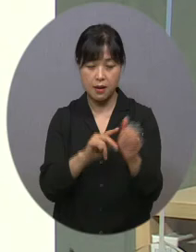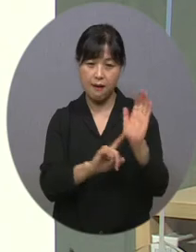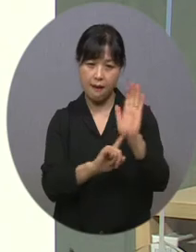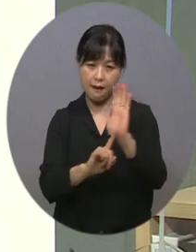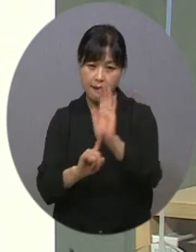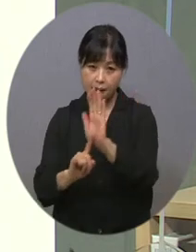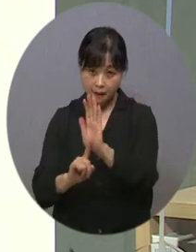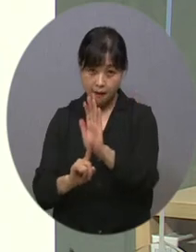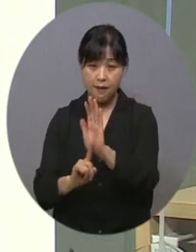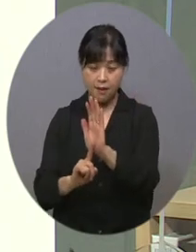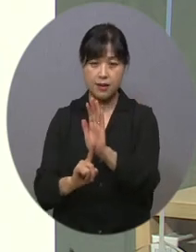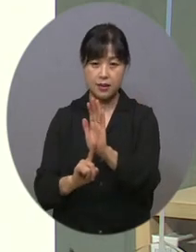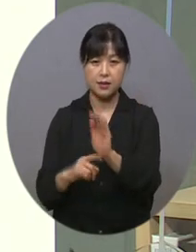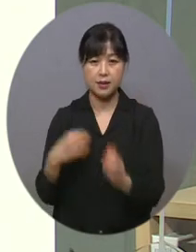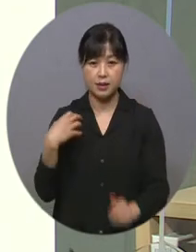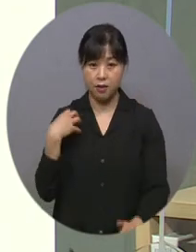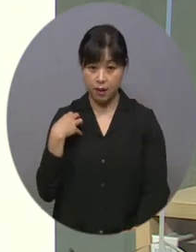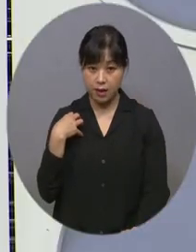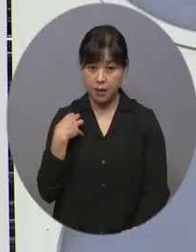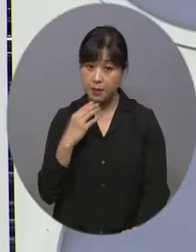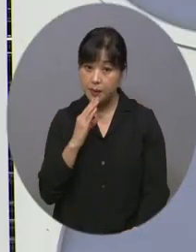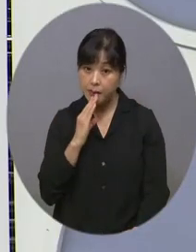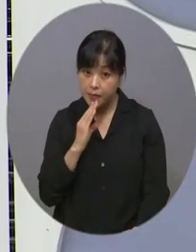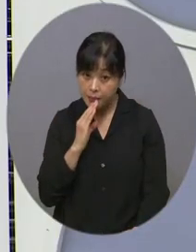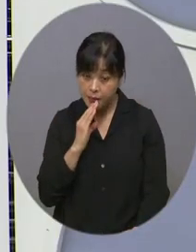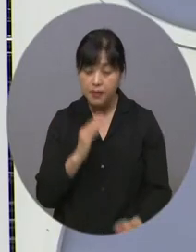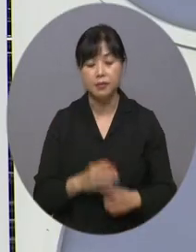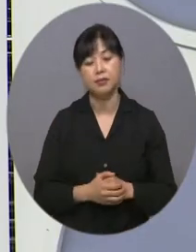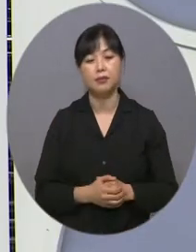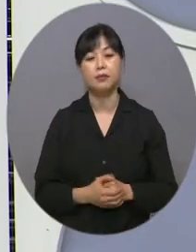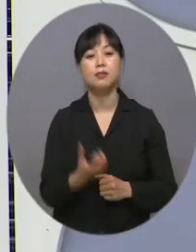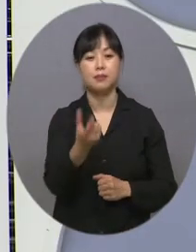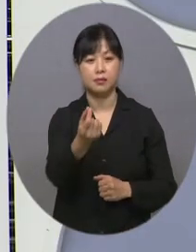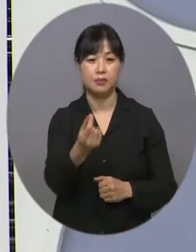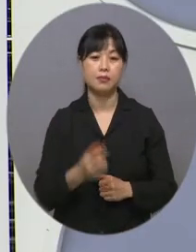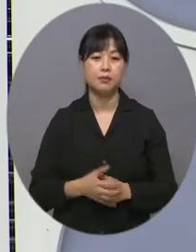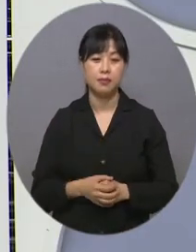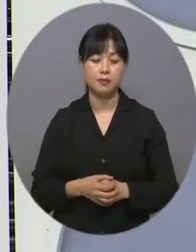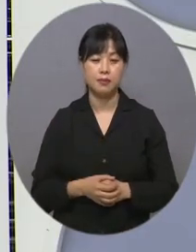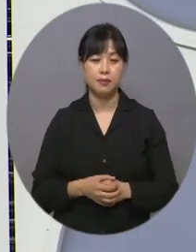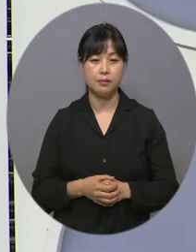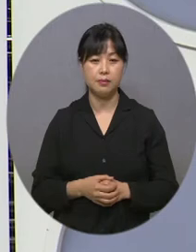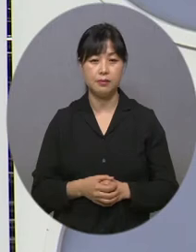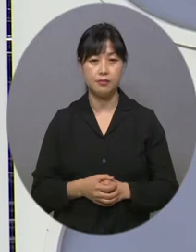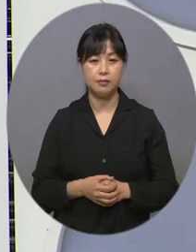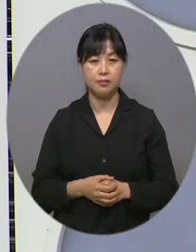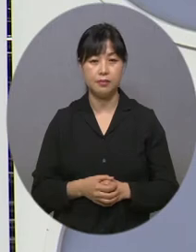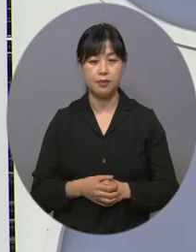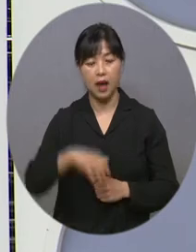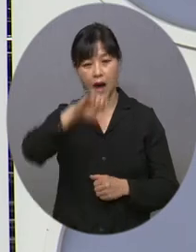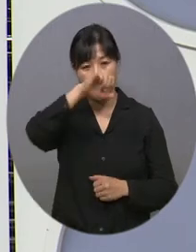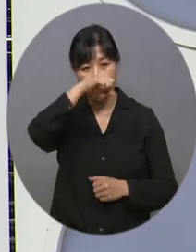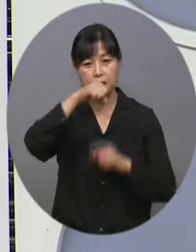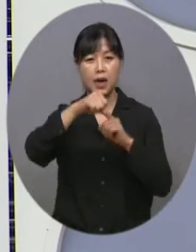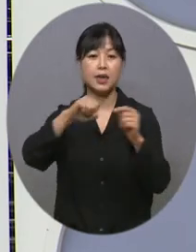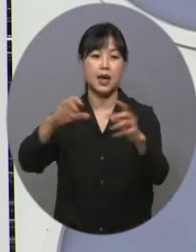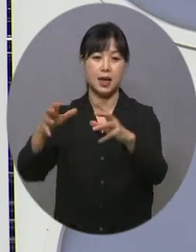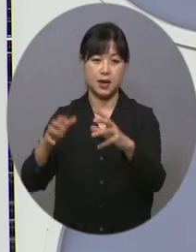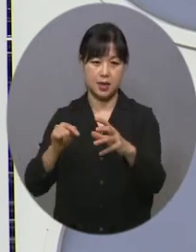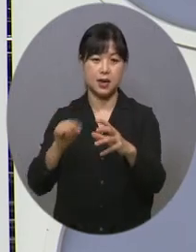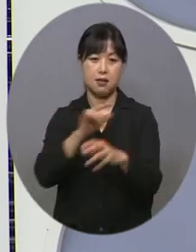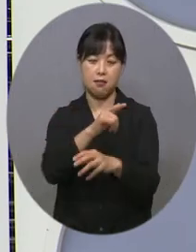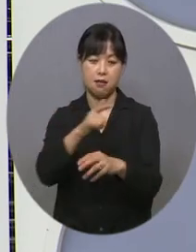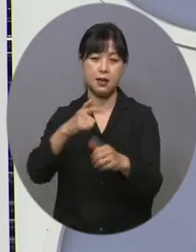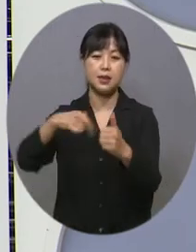예. 제공해주는 예. 예. 그런 역할을 합니까? 그렇죠. 저희들이 이제 그러한 그 아프리카에 대한 여러